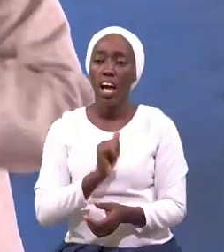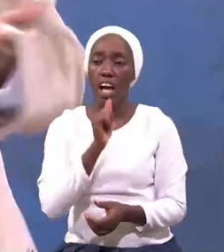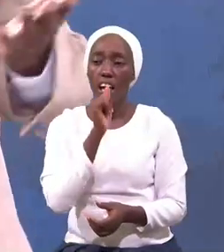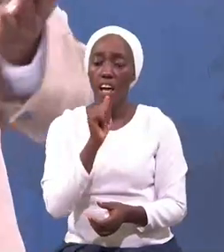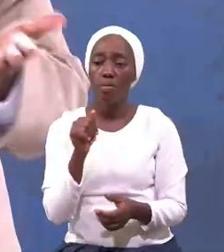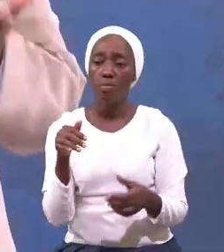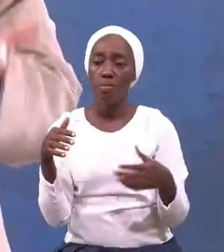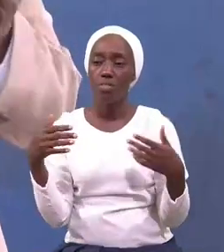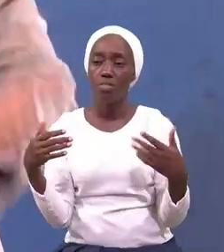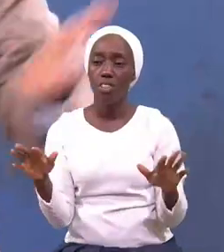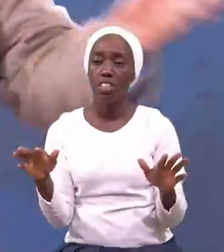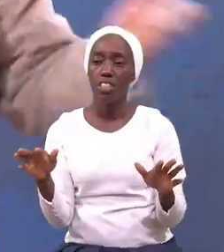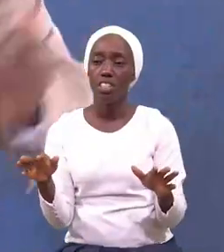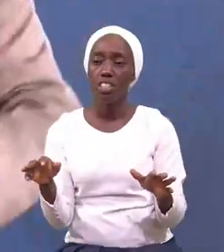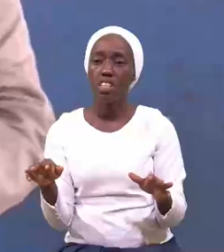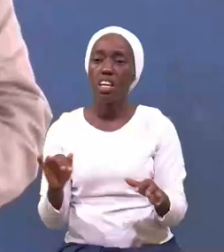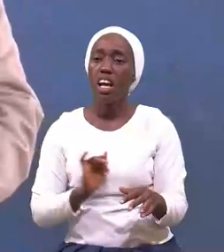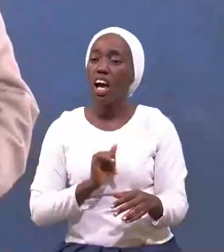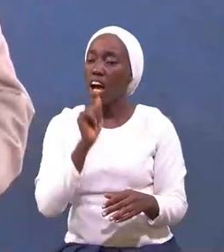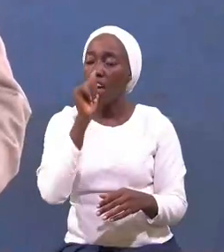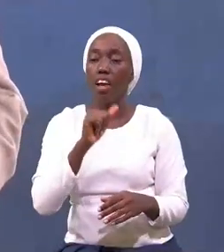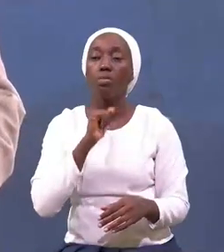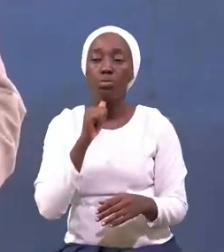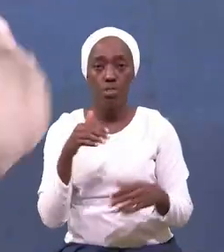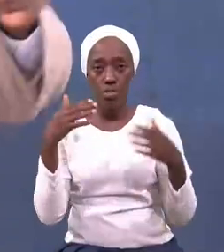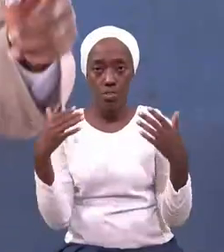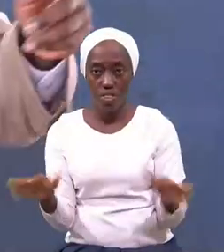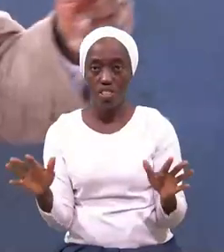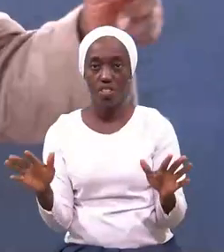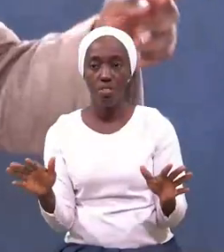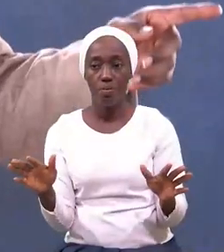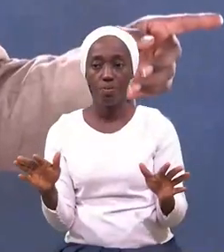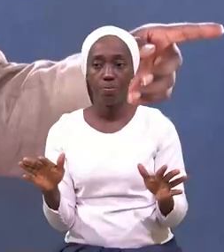tout est terminé pour moi, mais je n'ai pas encore fini.